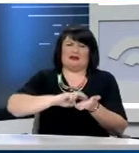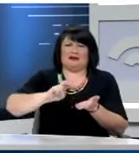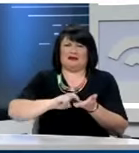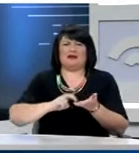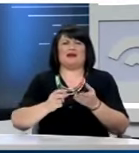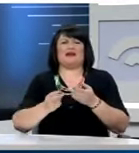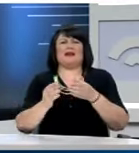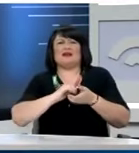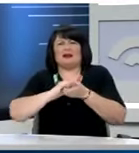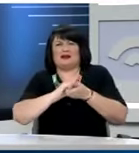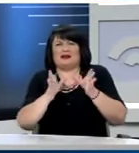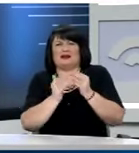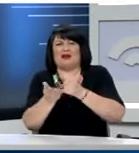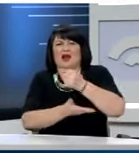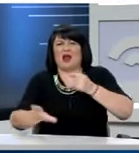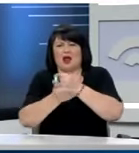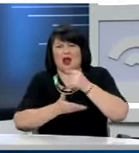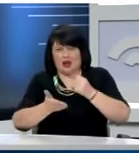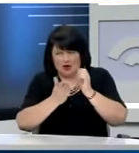συνεταιρισμένους αγρότες και αγροτικούς συνεταιρισμούς.